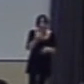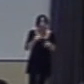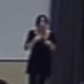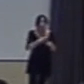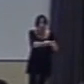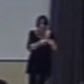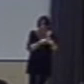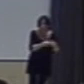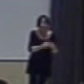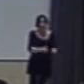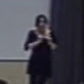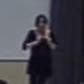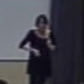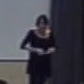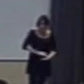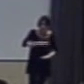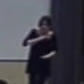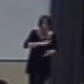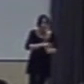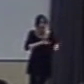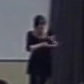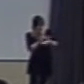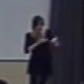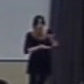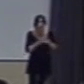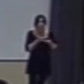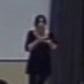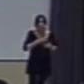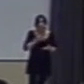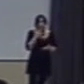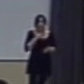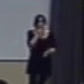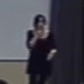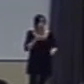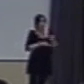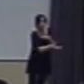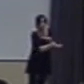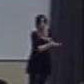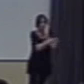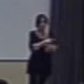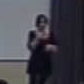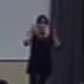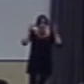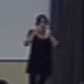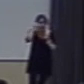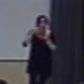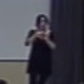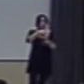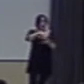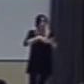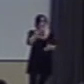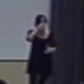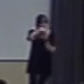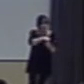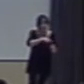hem enriquit, perquè ens hem ajudat mútuament i perquè ens hem conjurat, no?, a fer de Barcelona una ciutat més inclusiva,